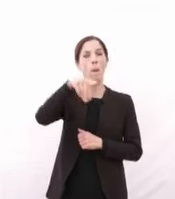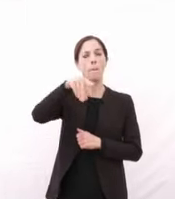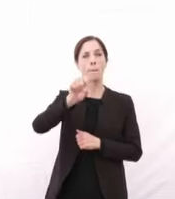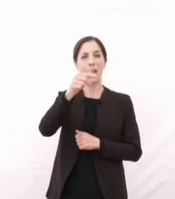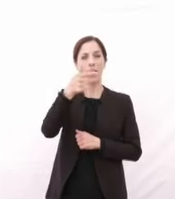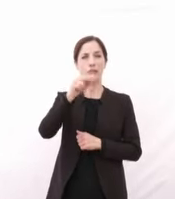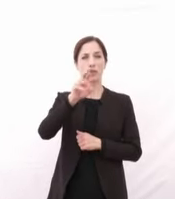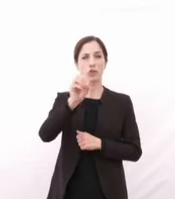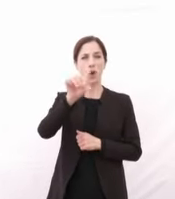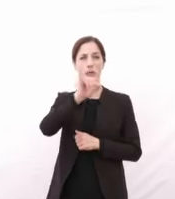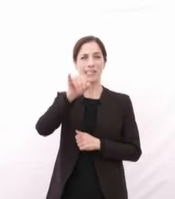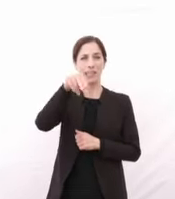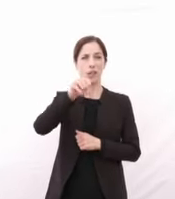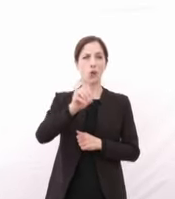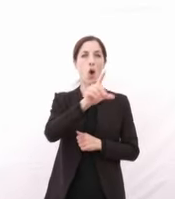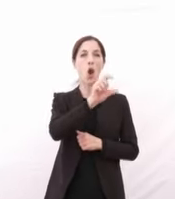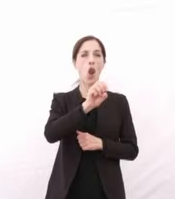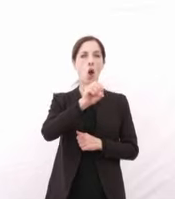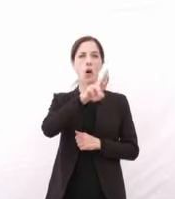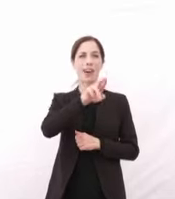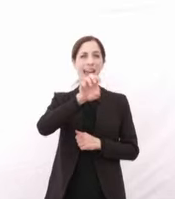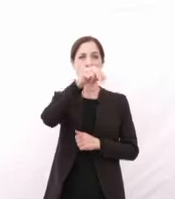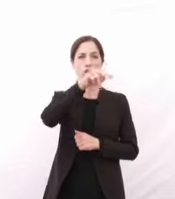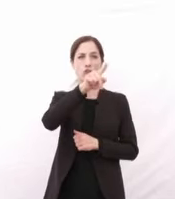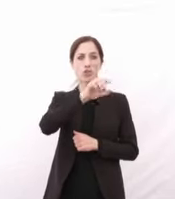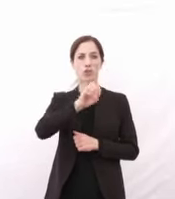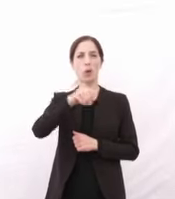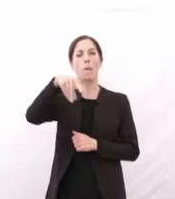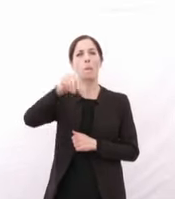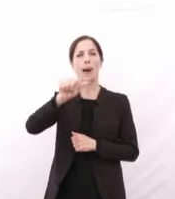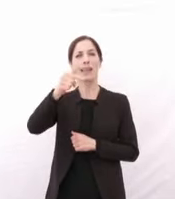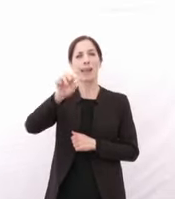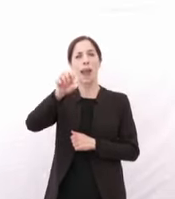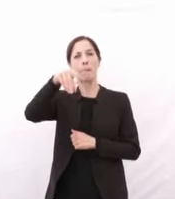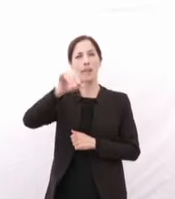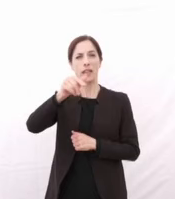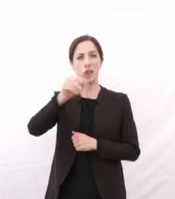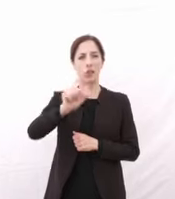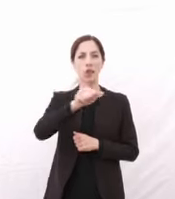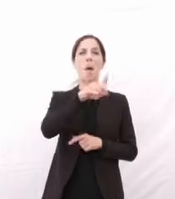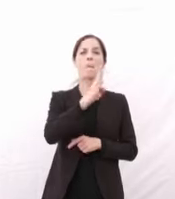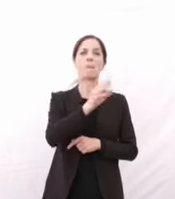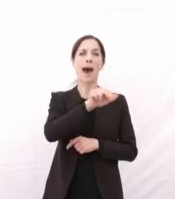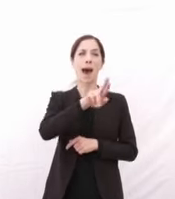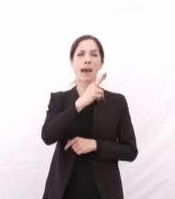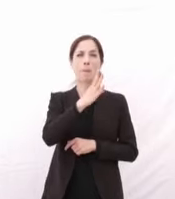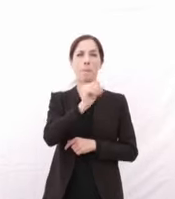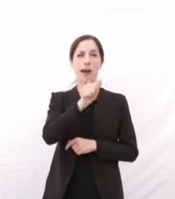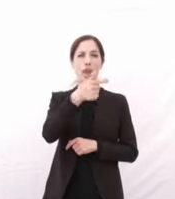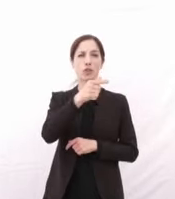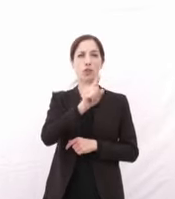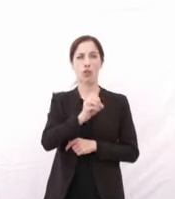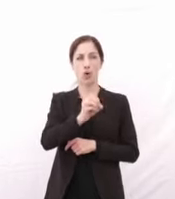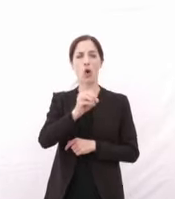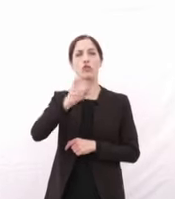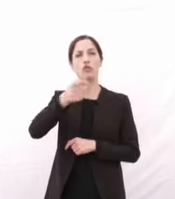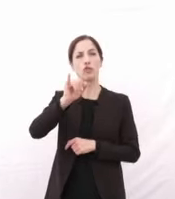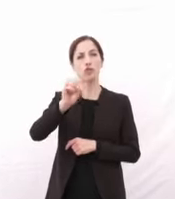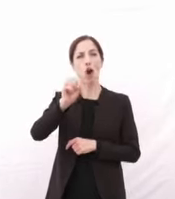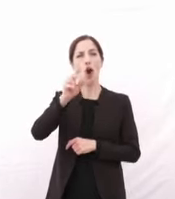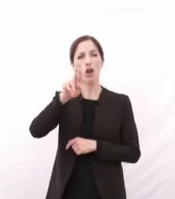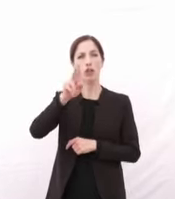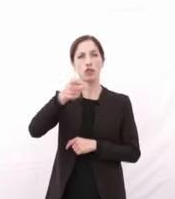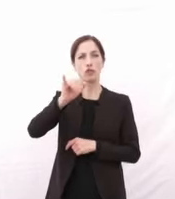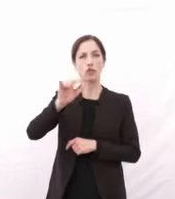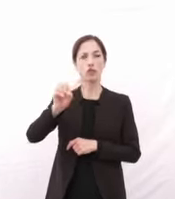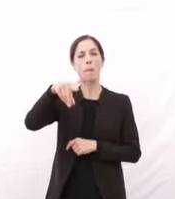Lorenzo Panepinto, Mariano Barbato, Giorgio Pecoraro,